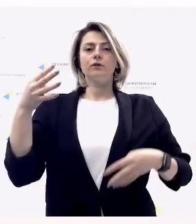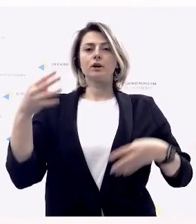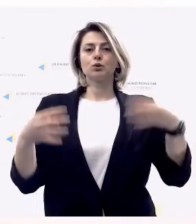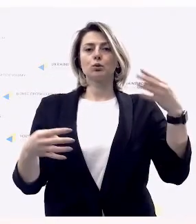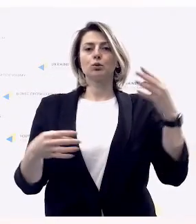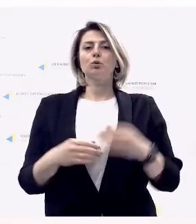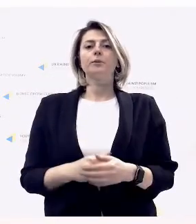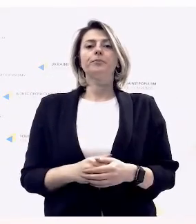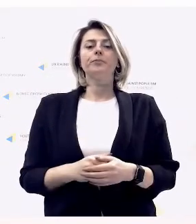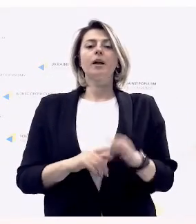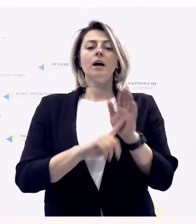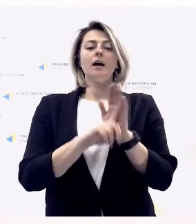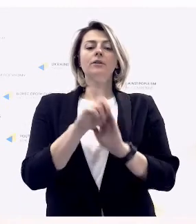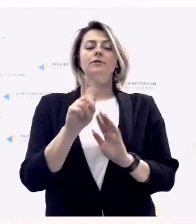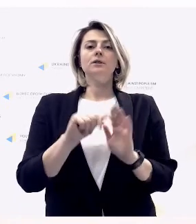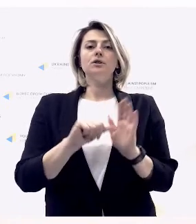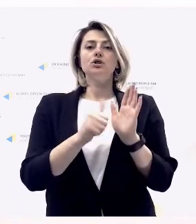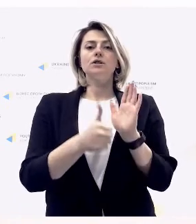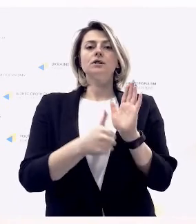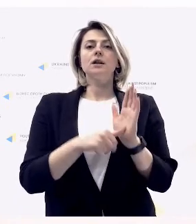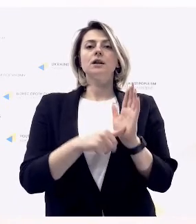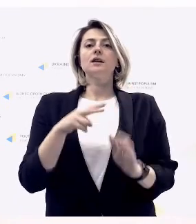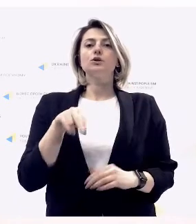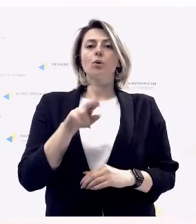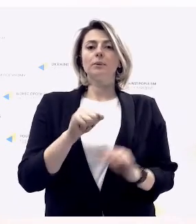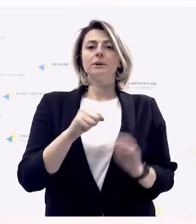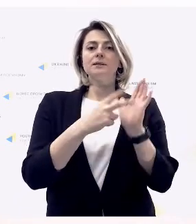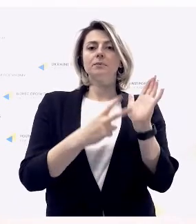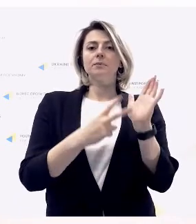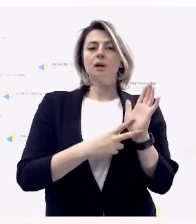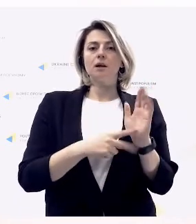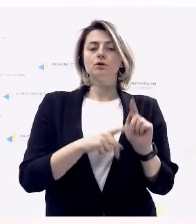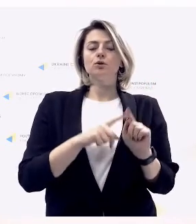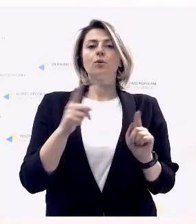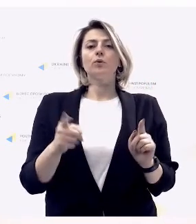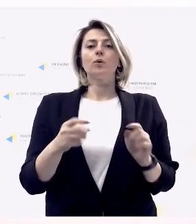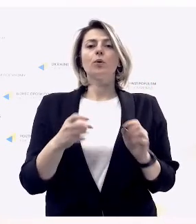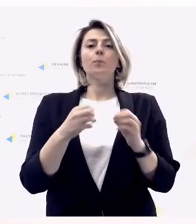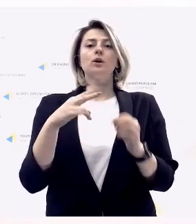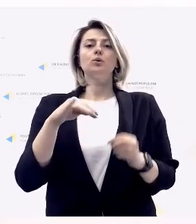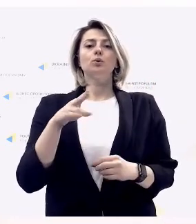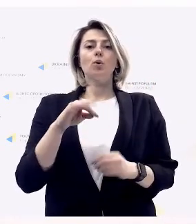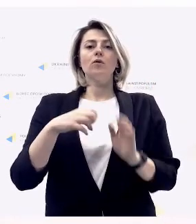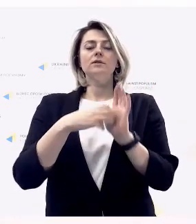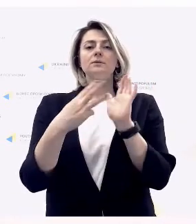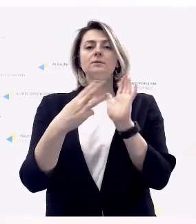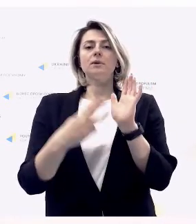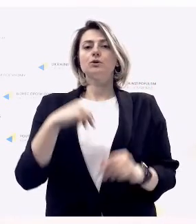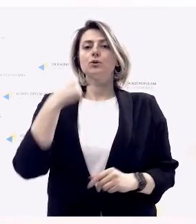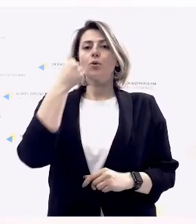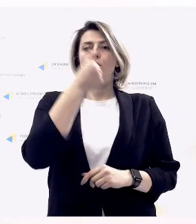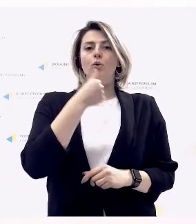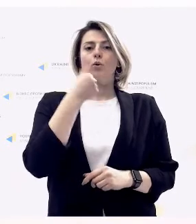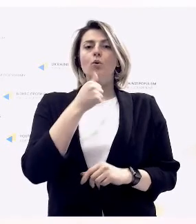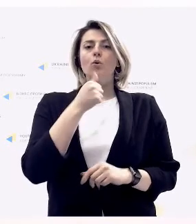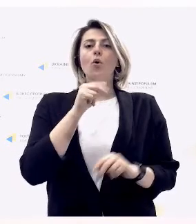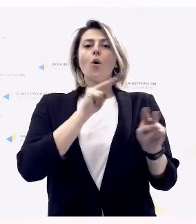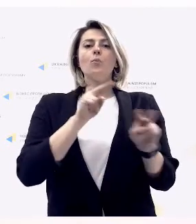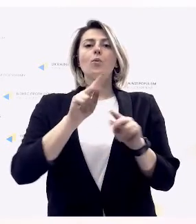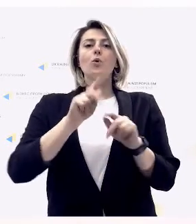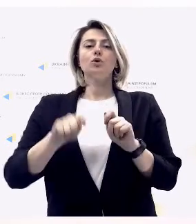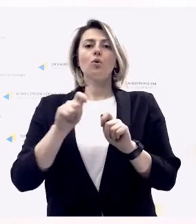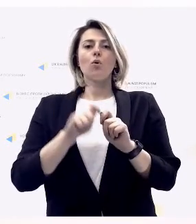Від 16 листопада 17 року, 15 лютого 18 року моніторингова